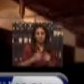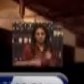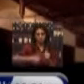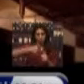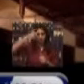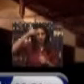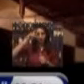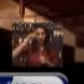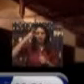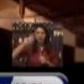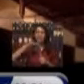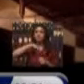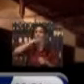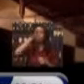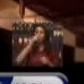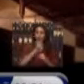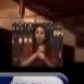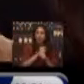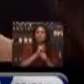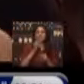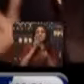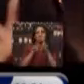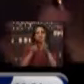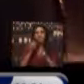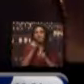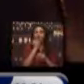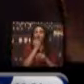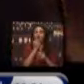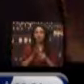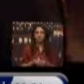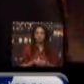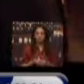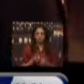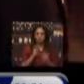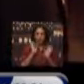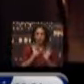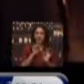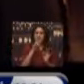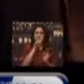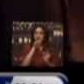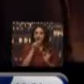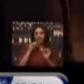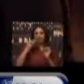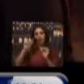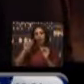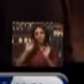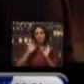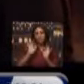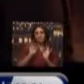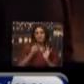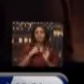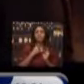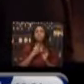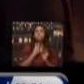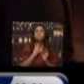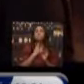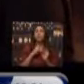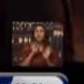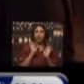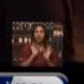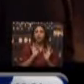بنعمل بنعمل بنغلط، اللي ما بيغلطش اللي ما بيعملش حاجة. كنت معجبة جدا